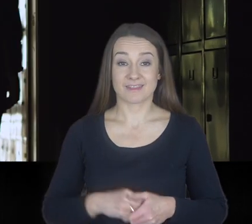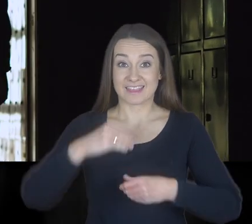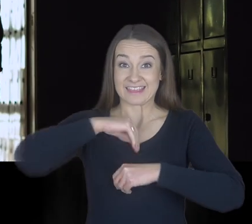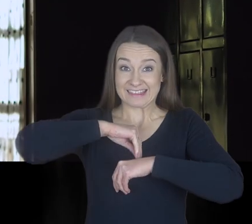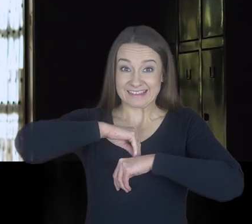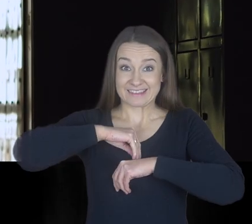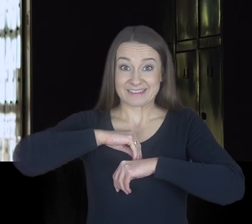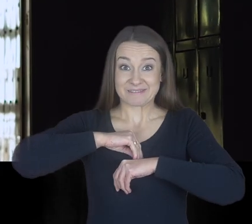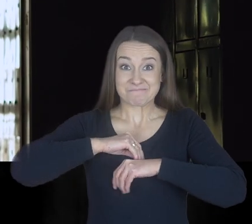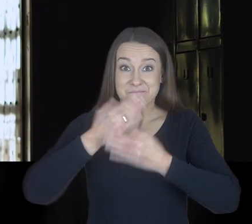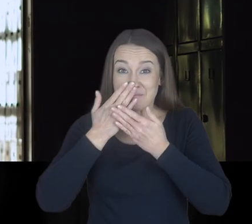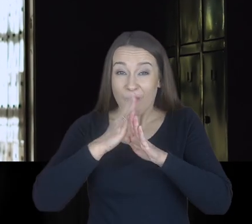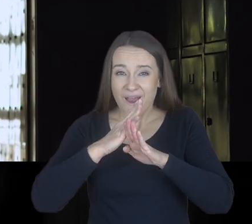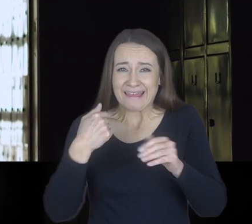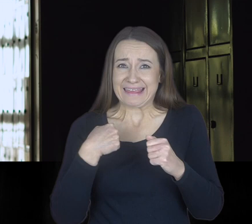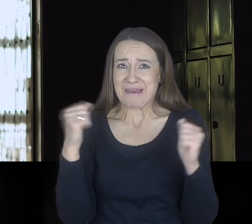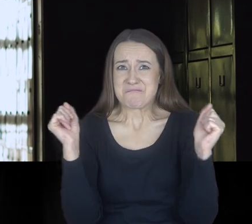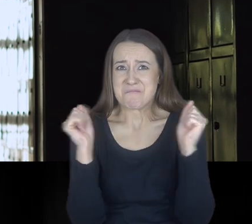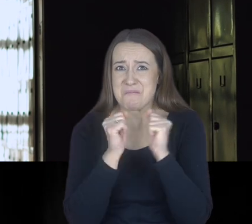Boję się być sobą.